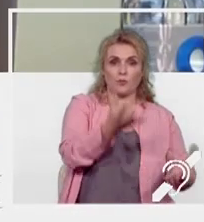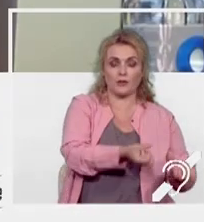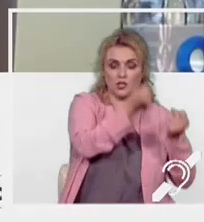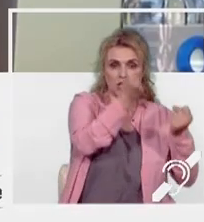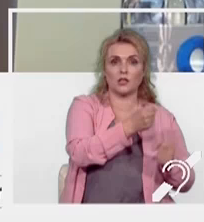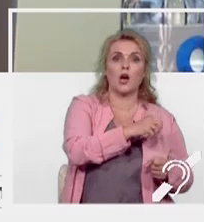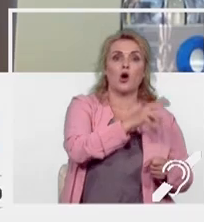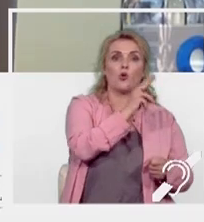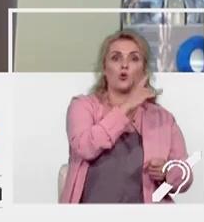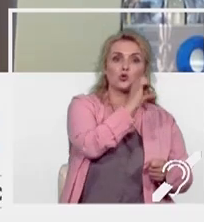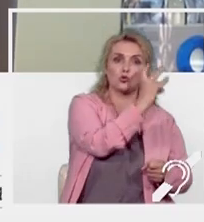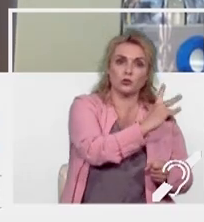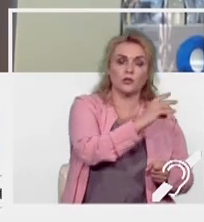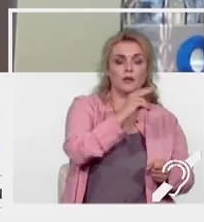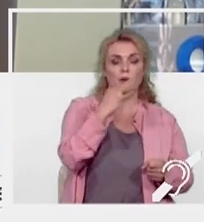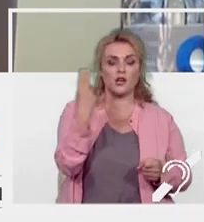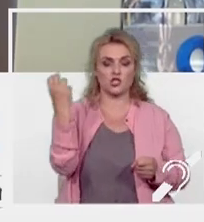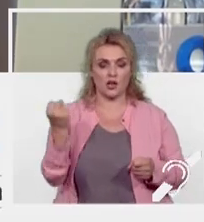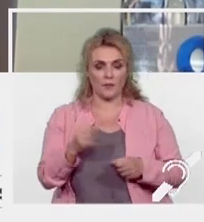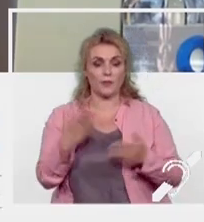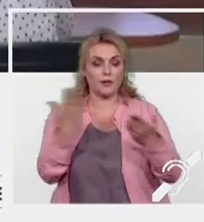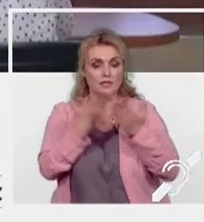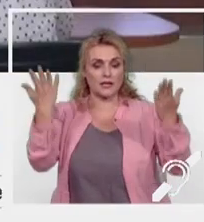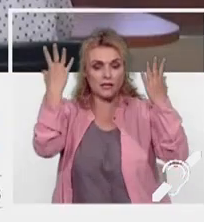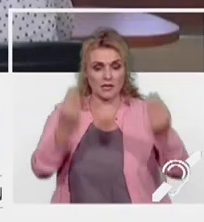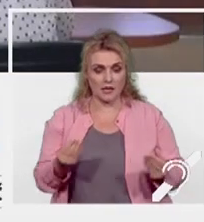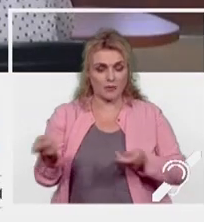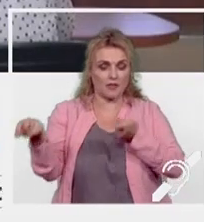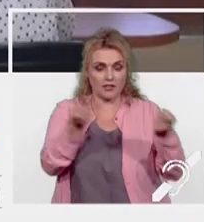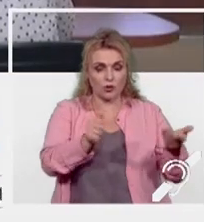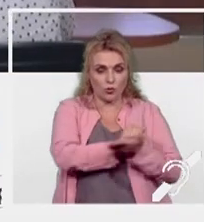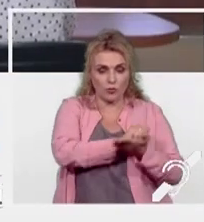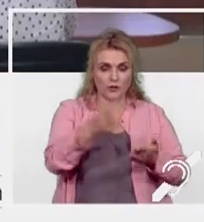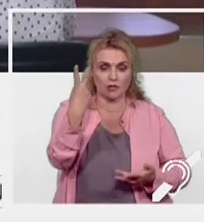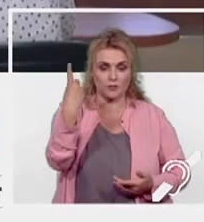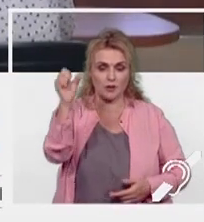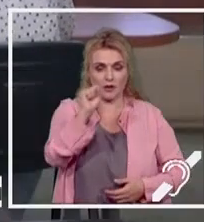Ludmila Corsun. Ultima zi pentru depunerea cererilor este 31 august.